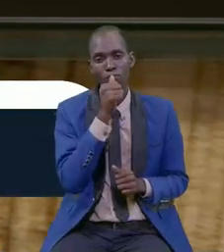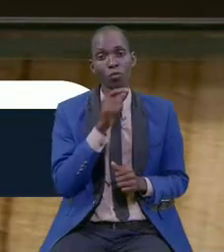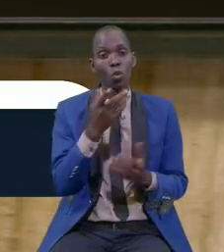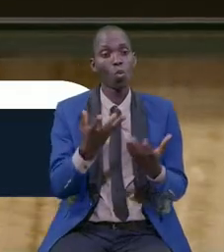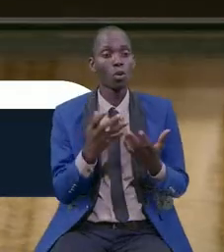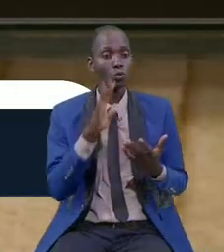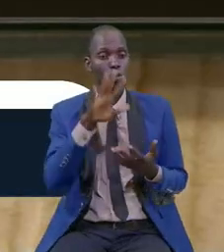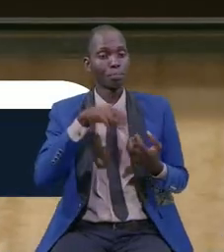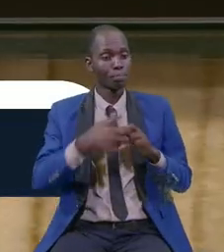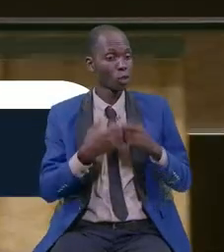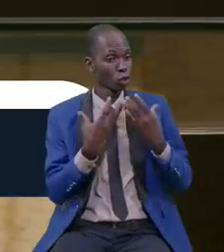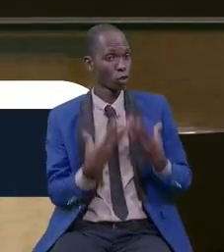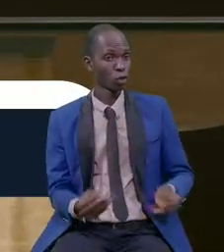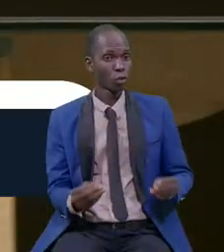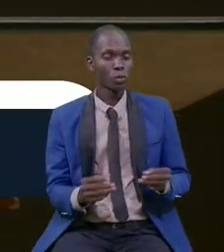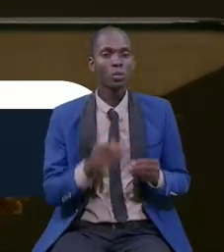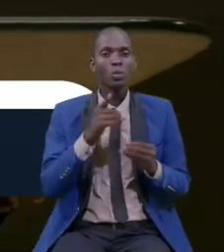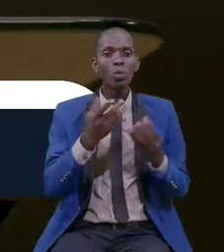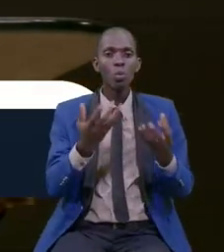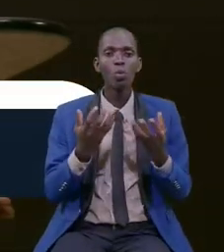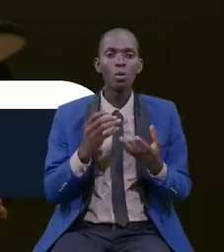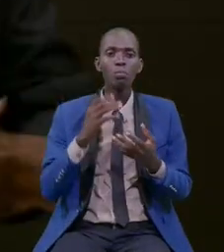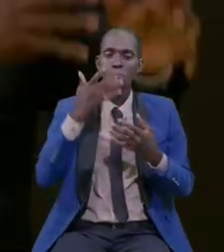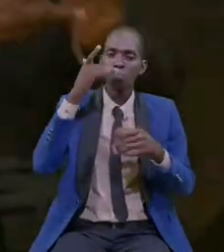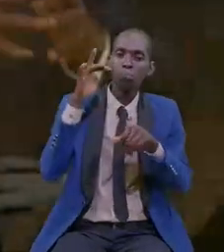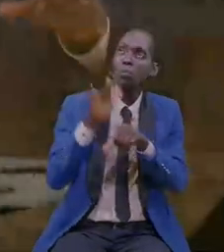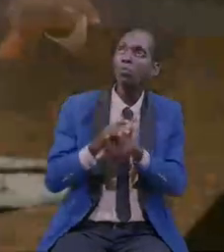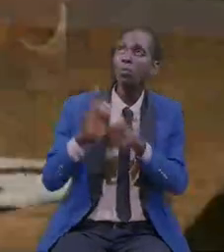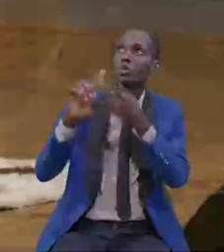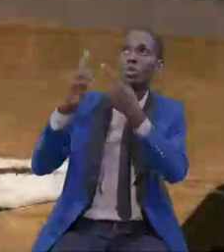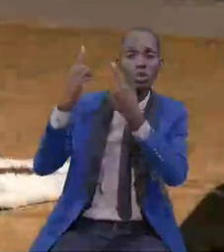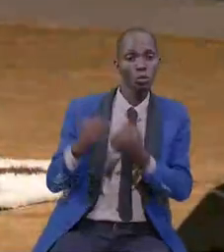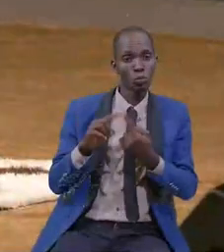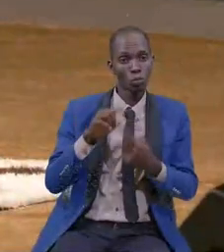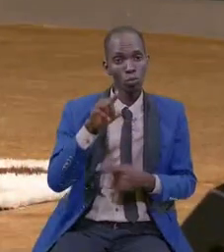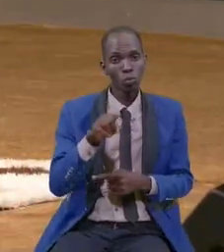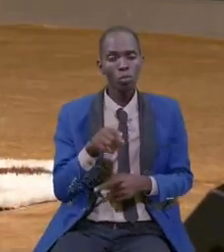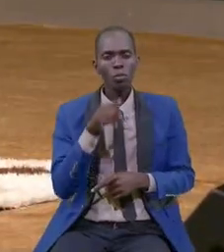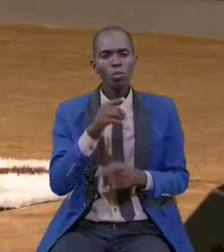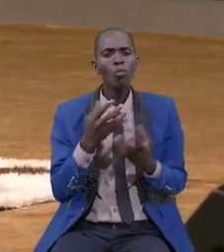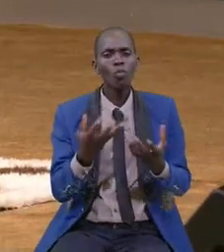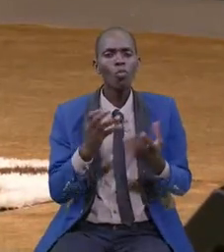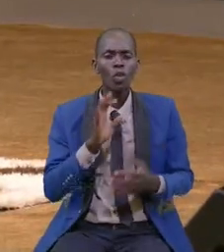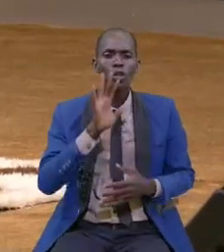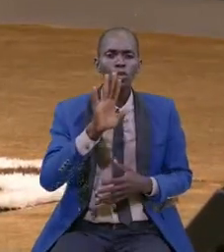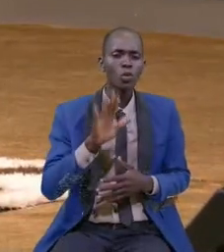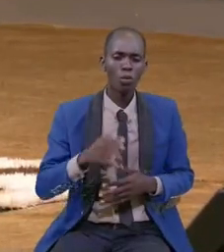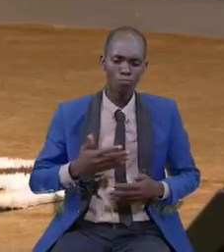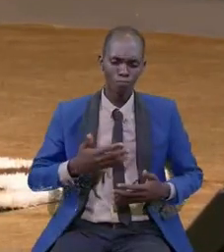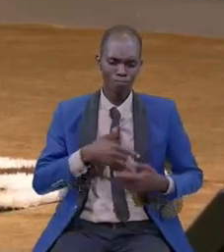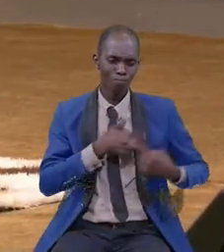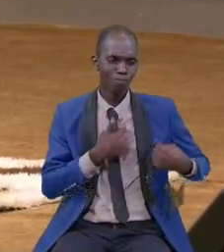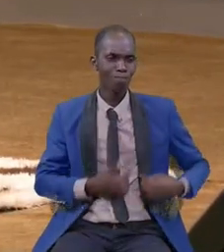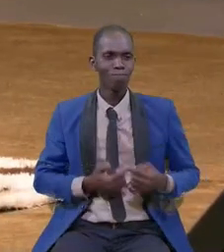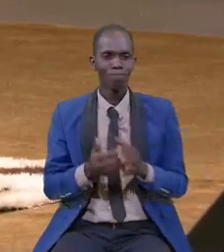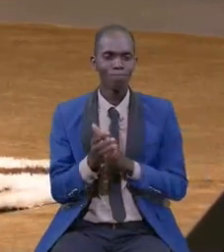résolu tu veux que la promesse soit accomplie tu veux voir que ton désir soit